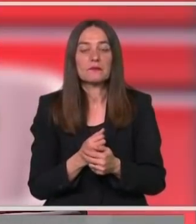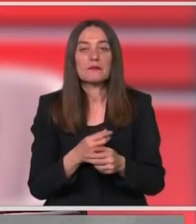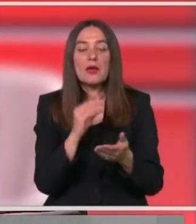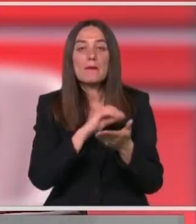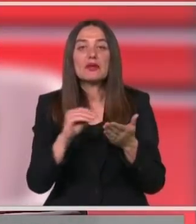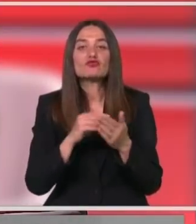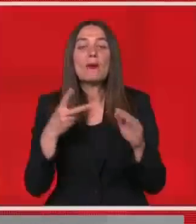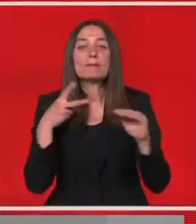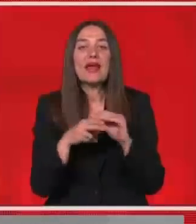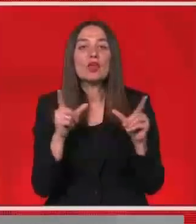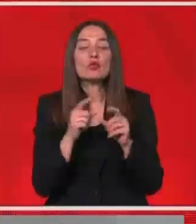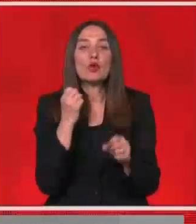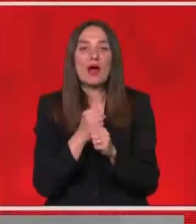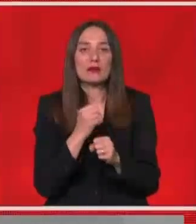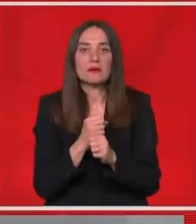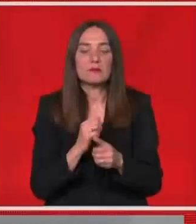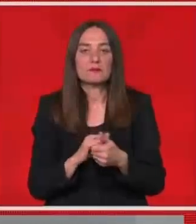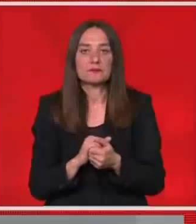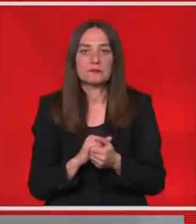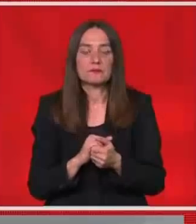piše prekid o radu. Pregled mera.